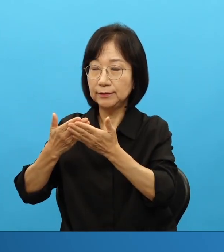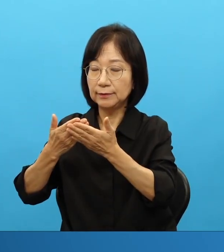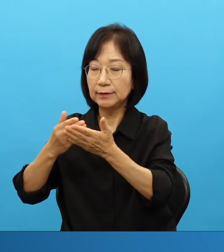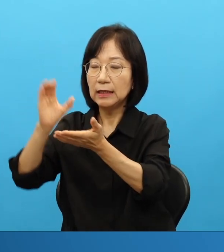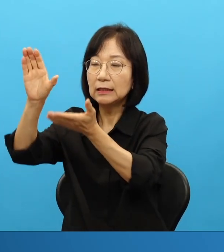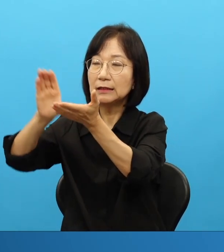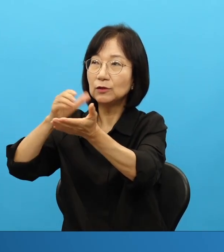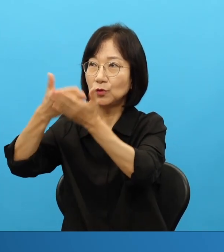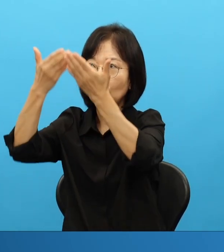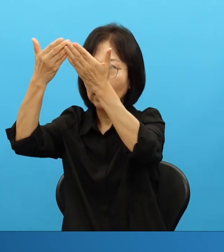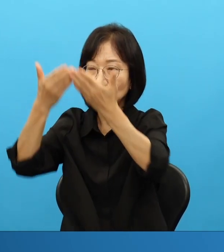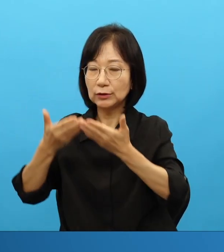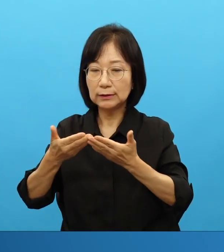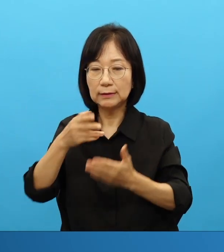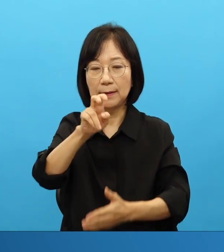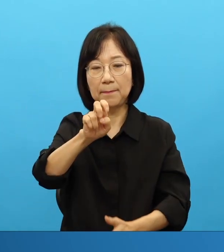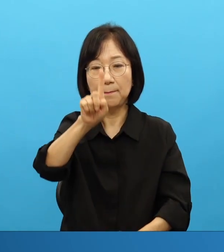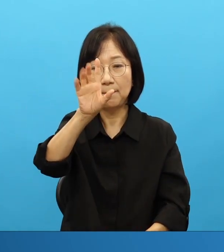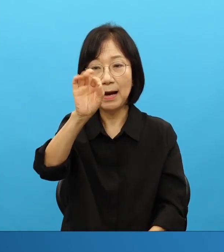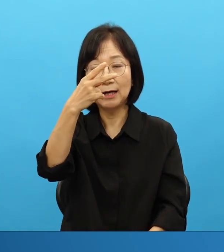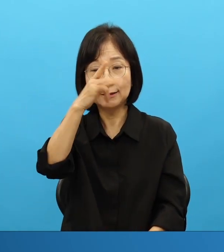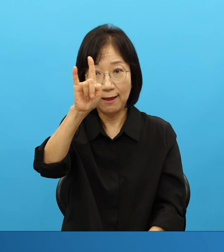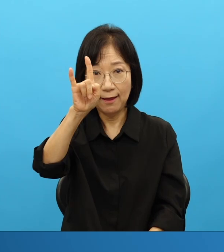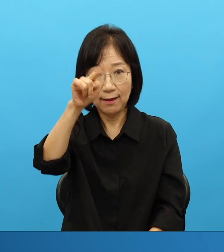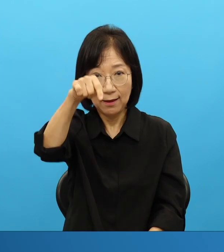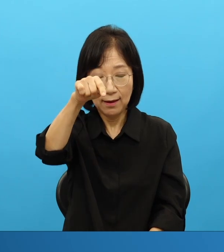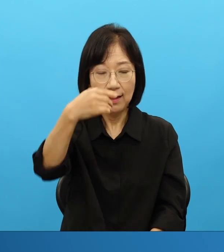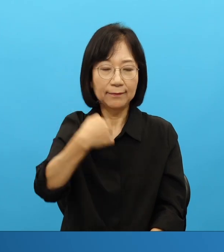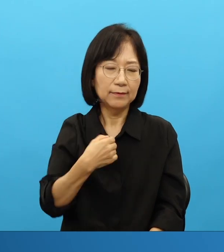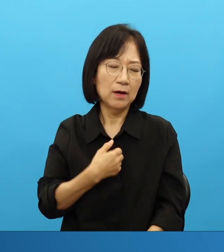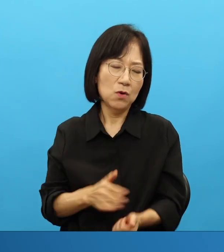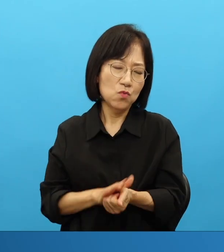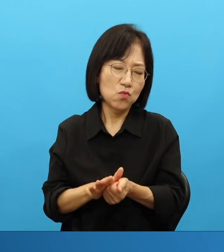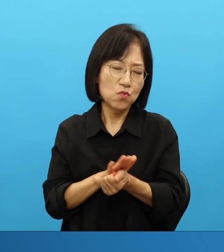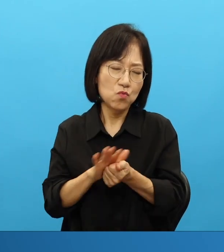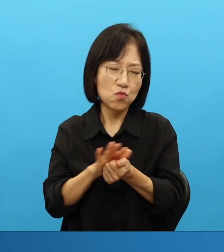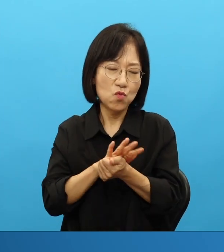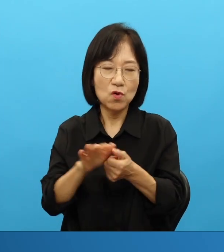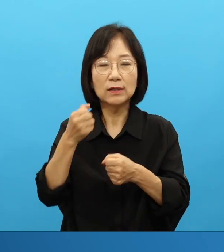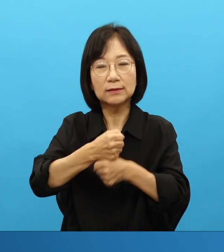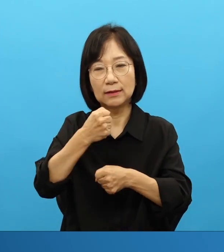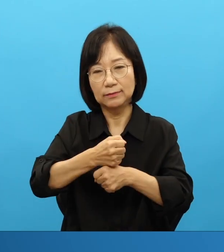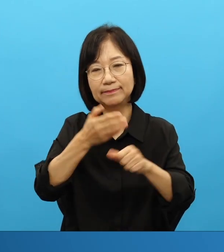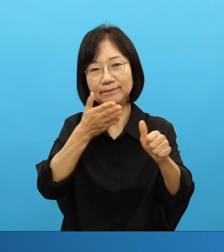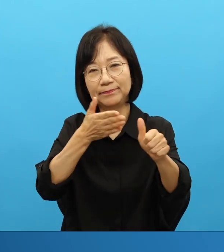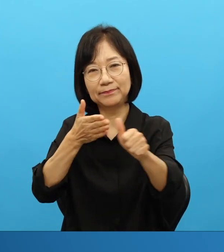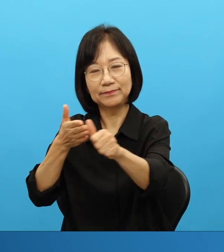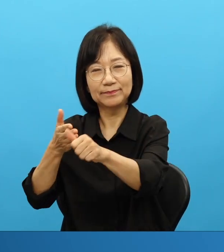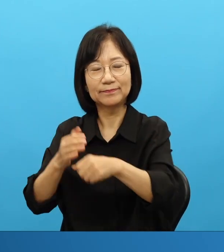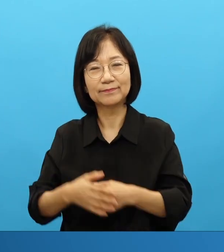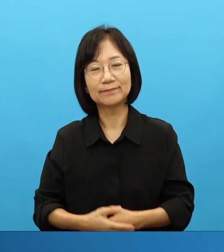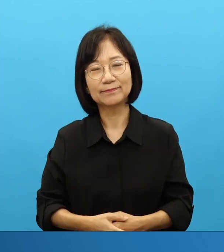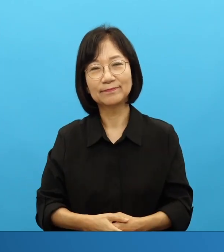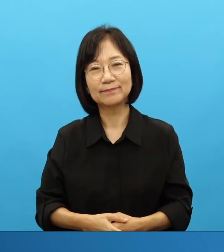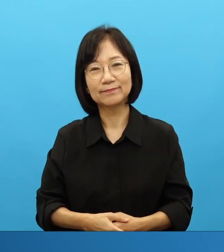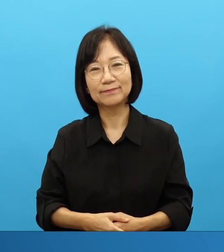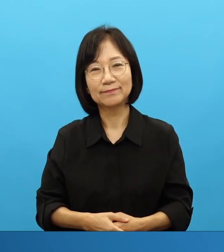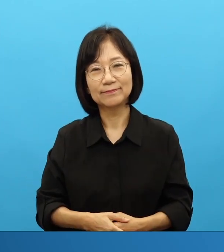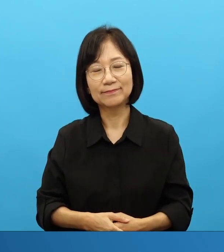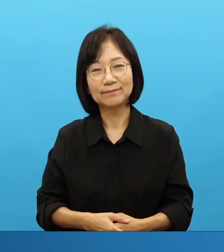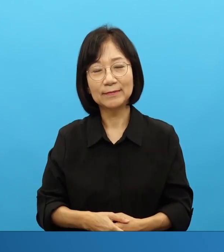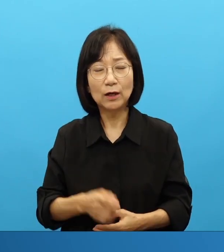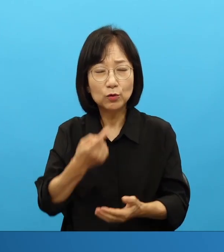must take hold of the God-given and Jesus-given bartizan as our source of comfort. 쉽게 말하면